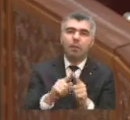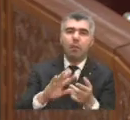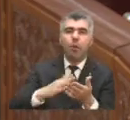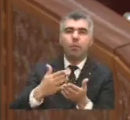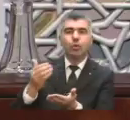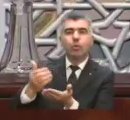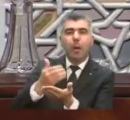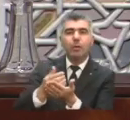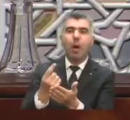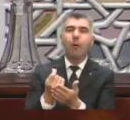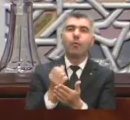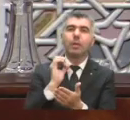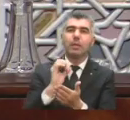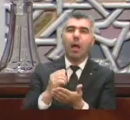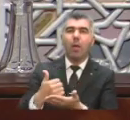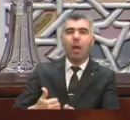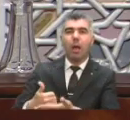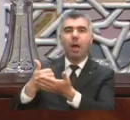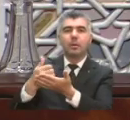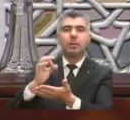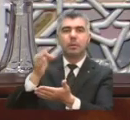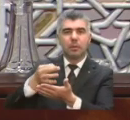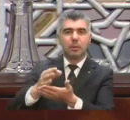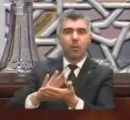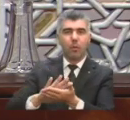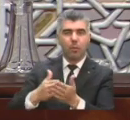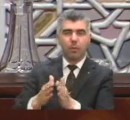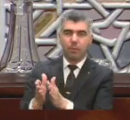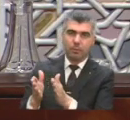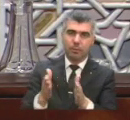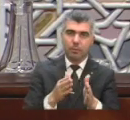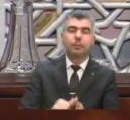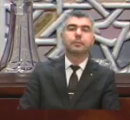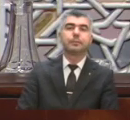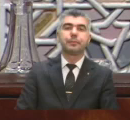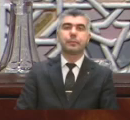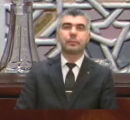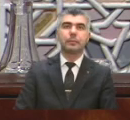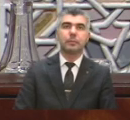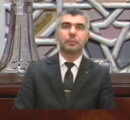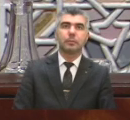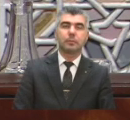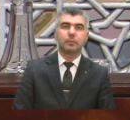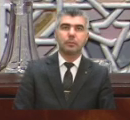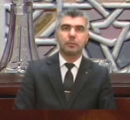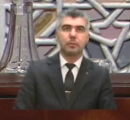التنشيط، يوليو عندهم امكانات مداخل. شكرا جاء الوقت، تفضل سيد النائب المحترم.